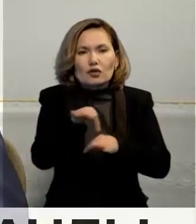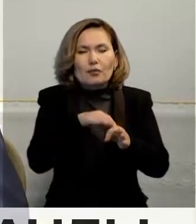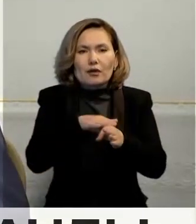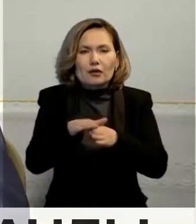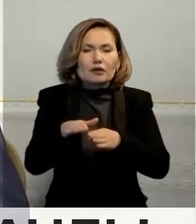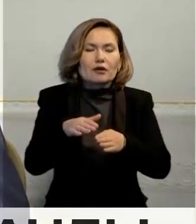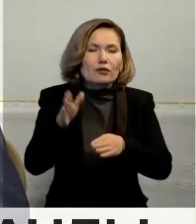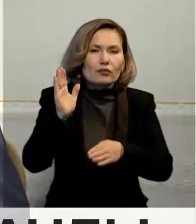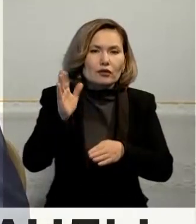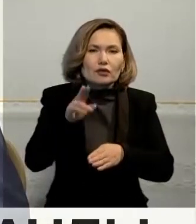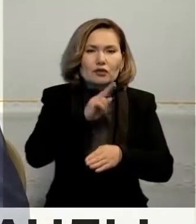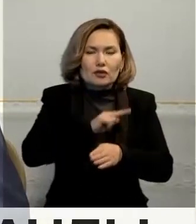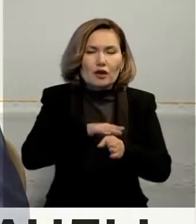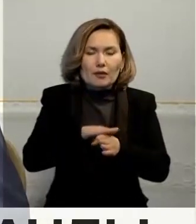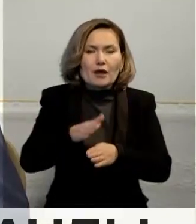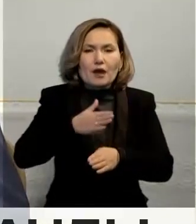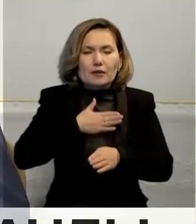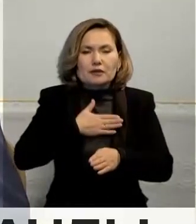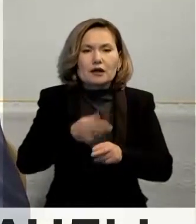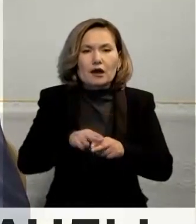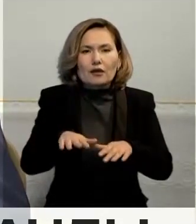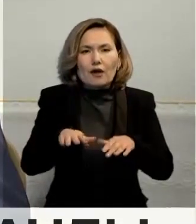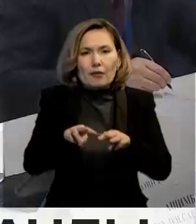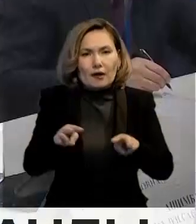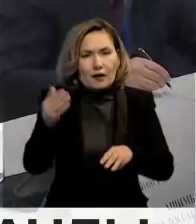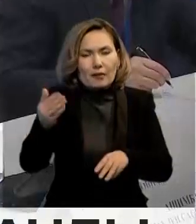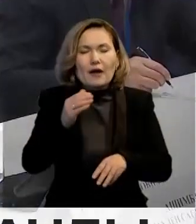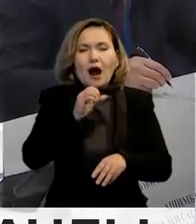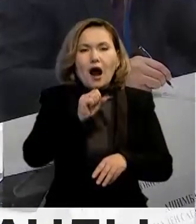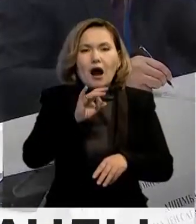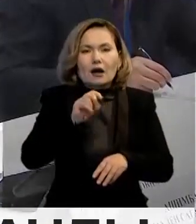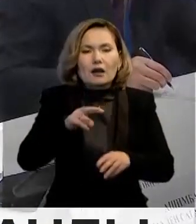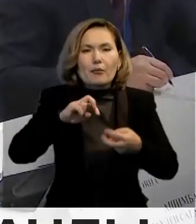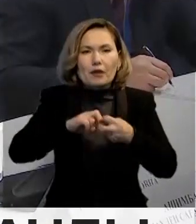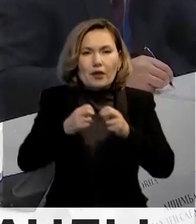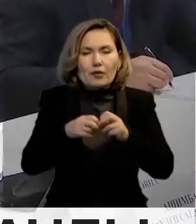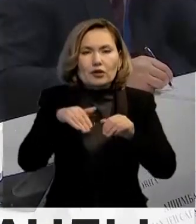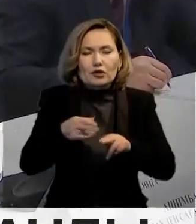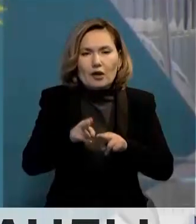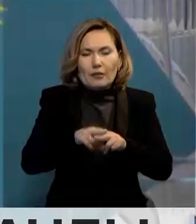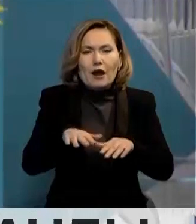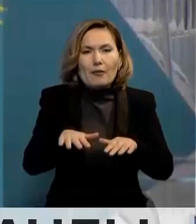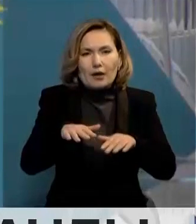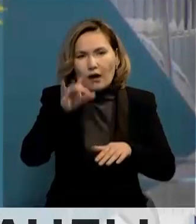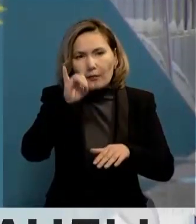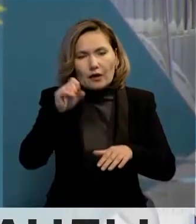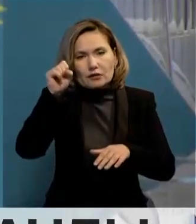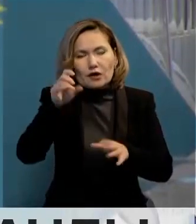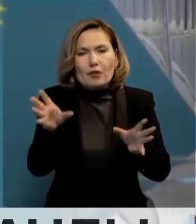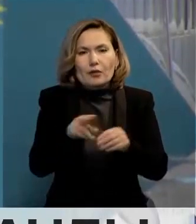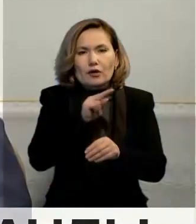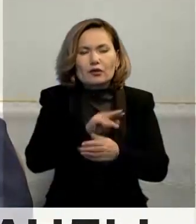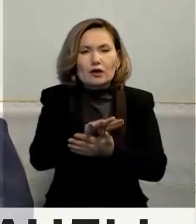асыруда. Бүгінгі отырыс кезінде біздің депутат әріптестеріміз арал проблемасын шешу жолында парламенттеріміз тарапынан атқарылатын